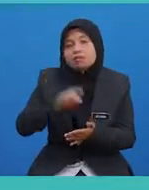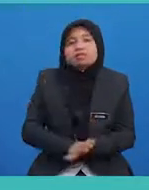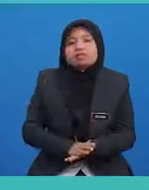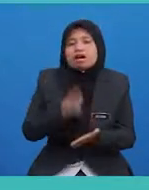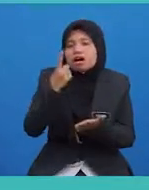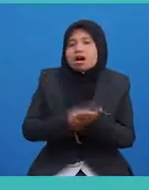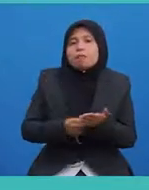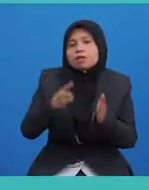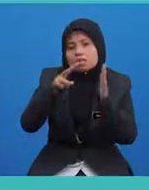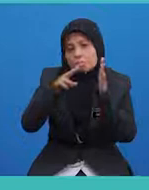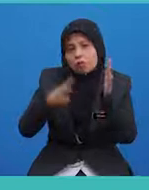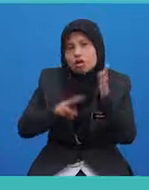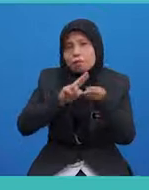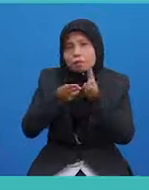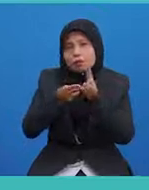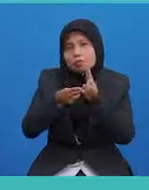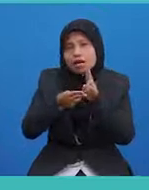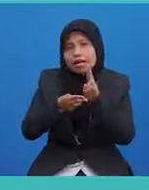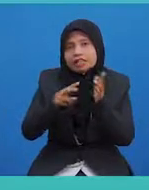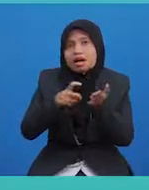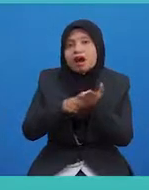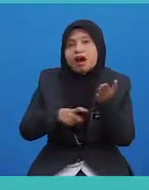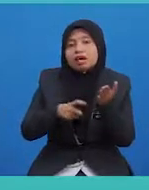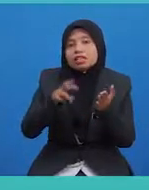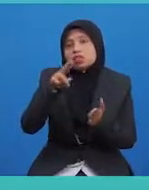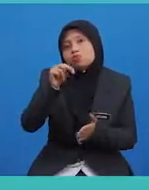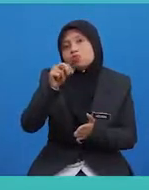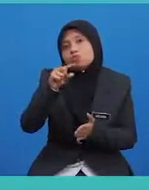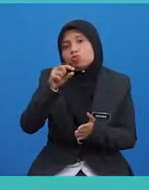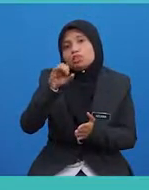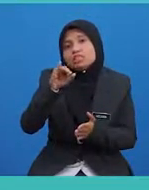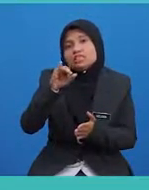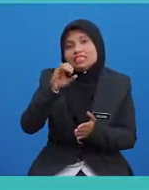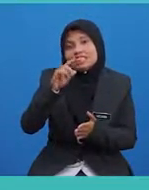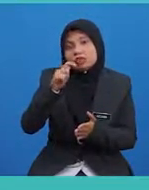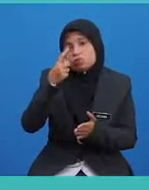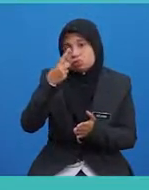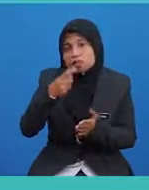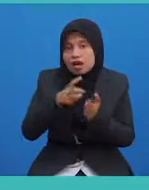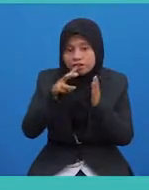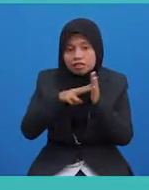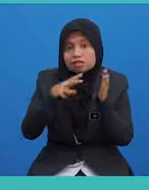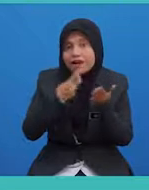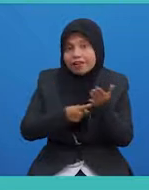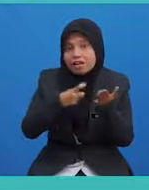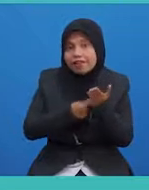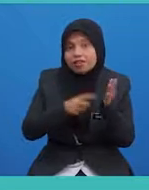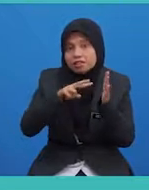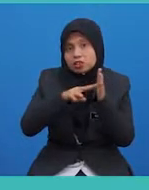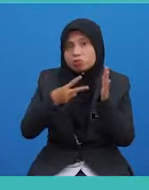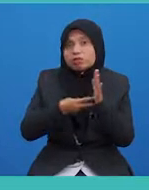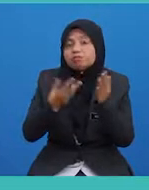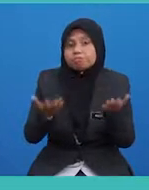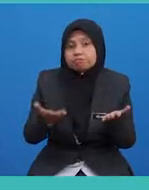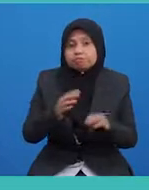Apakah pola perubahan purata harga runcit bagi setiap jenis sayur-sayuran yang tersenarai?